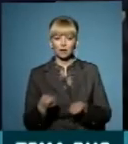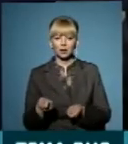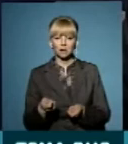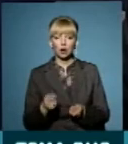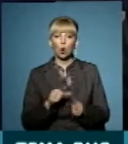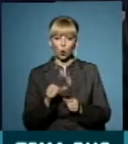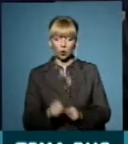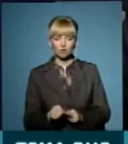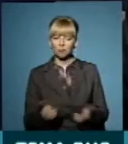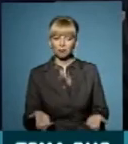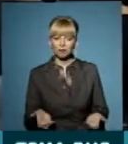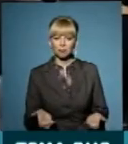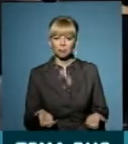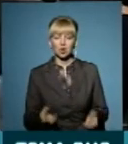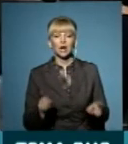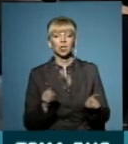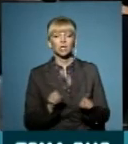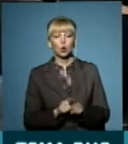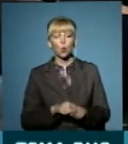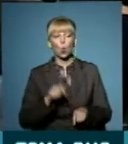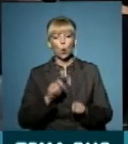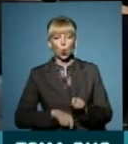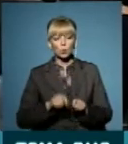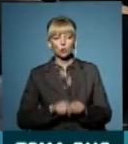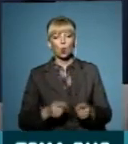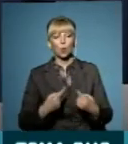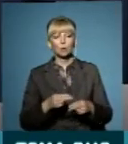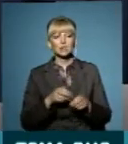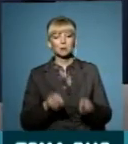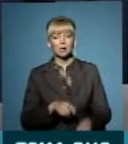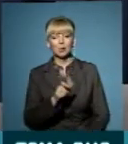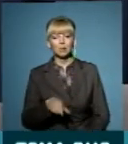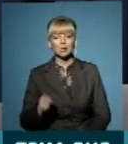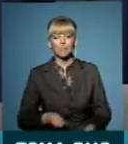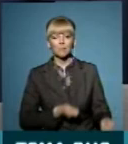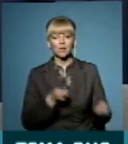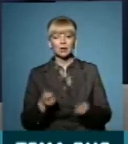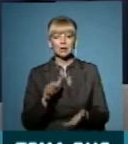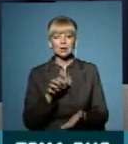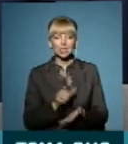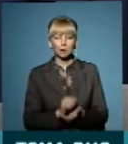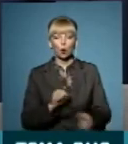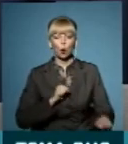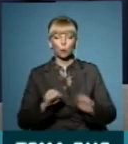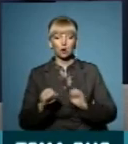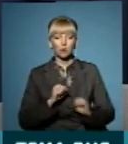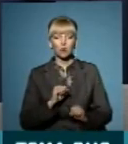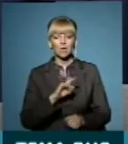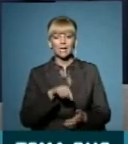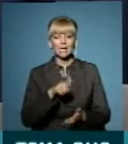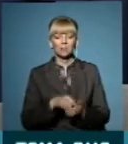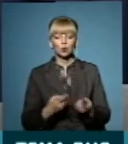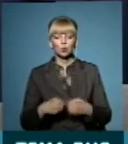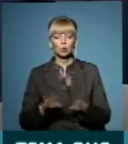Окрім цього? Також, окрім контролюючих органів, безпекою пасажирських перевезень займається і управління